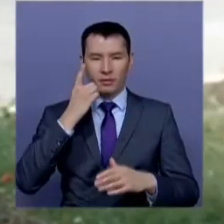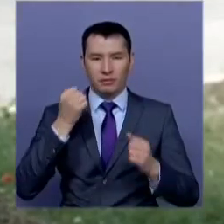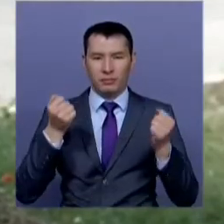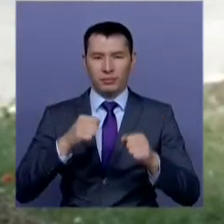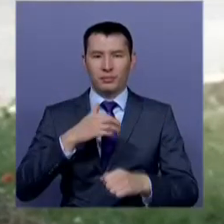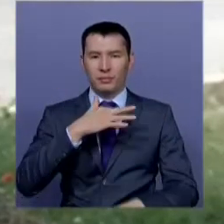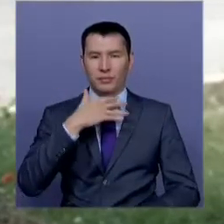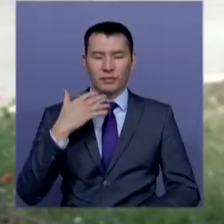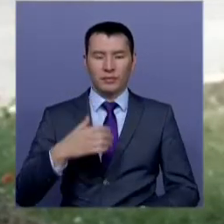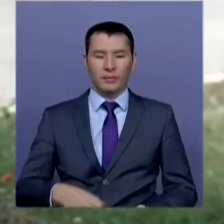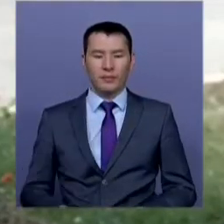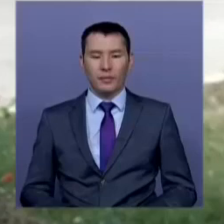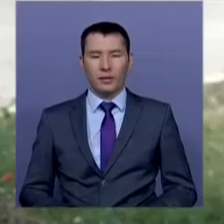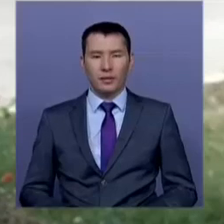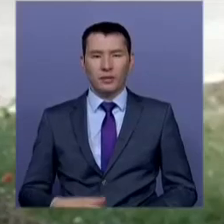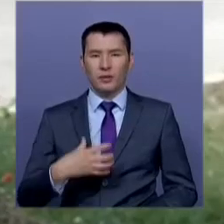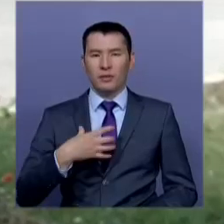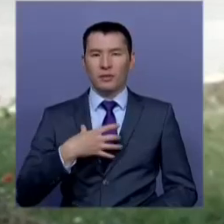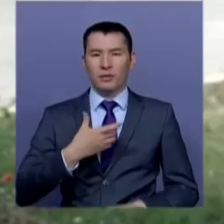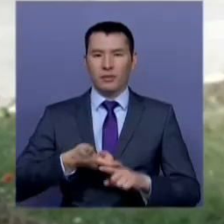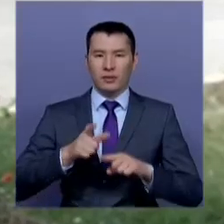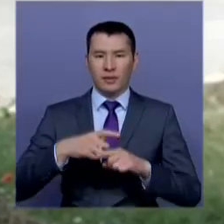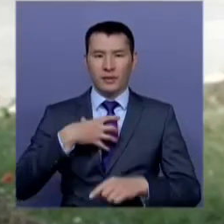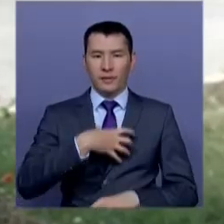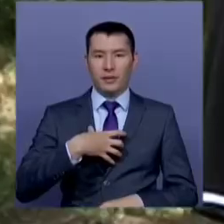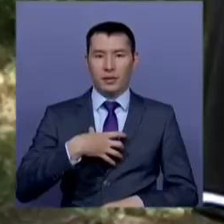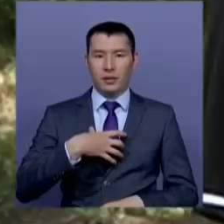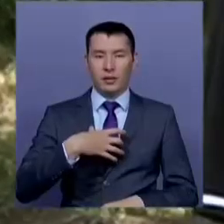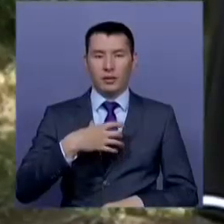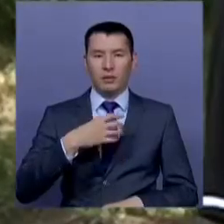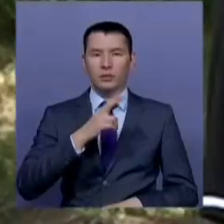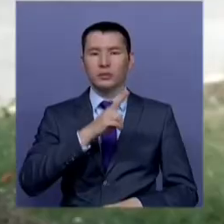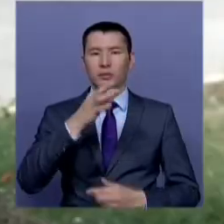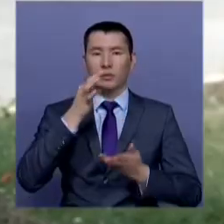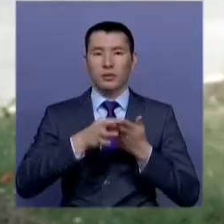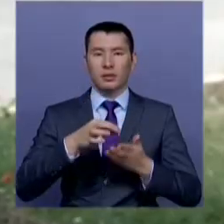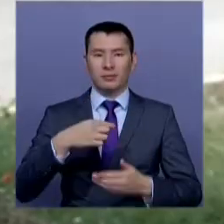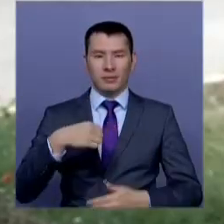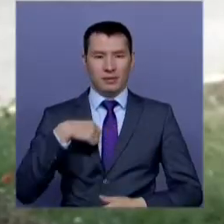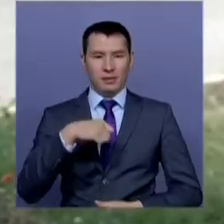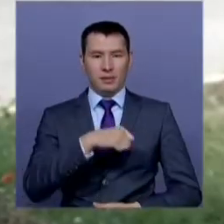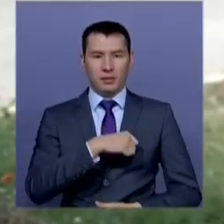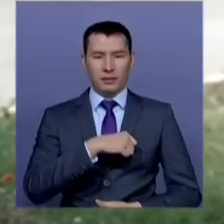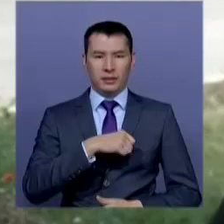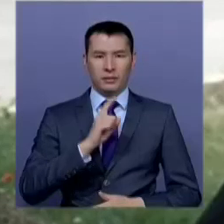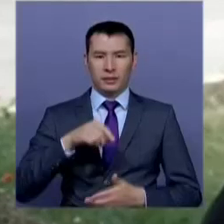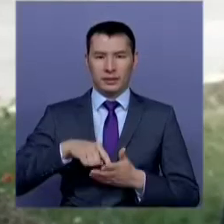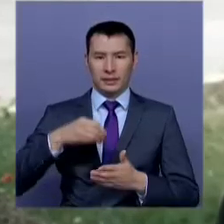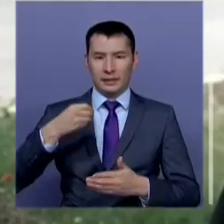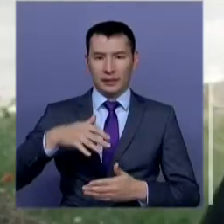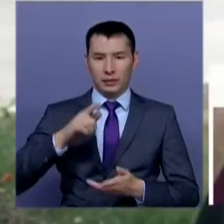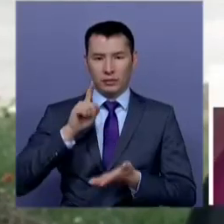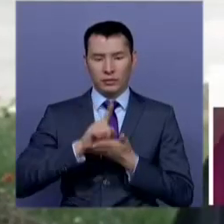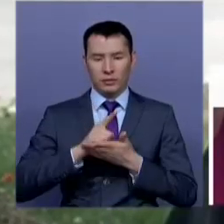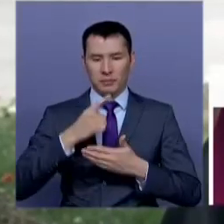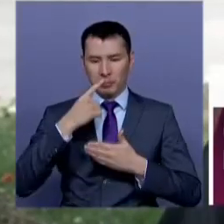важно, чтобы граждане сами понимали, что сохранность их имущества в их же руках. Нужно все свои ценные вещи всегда держать